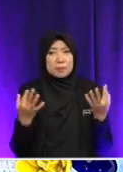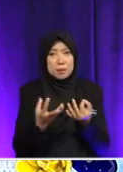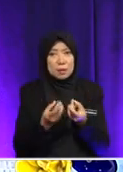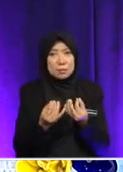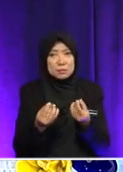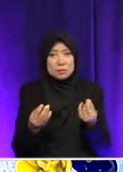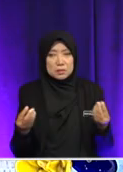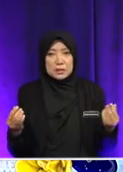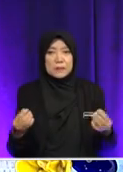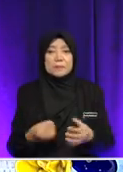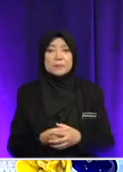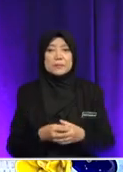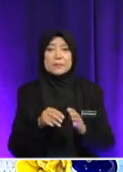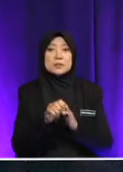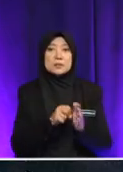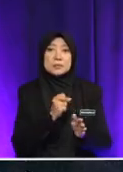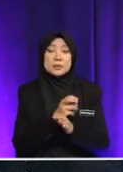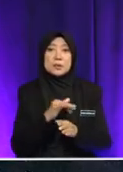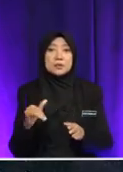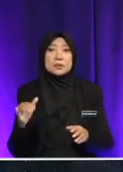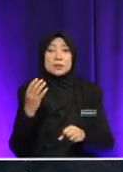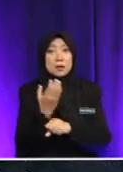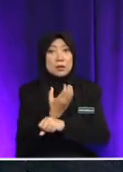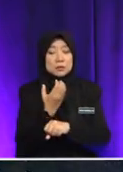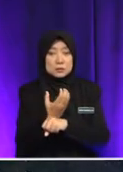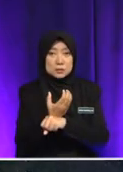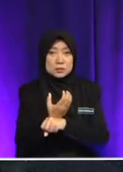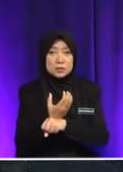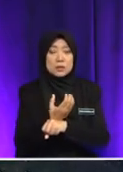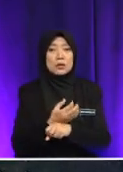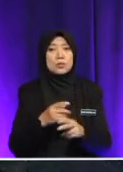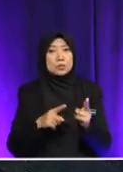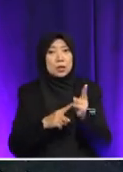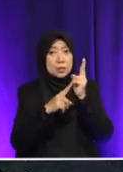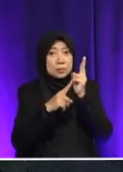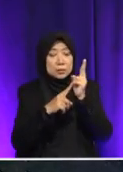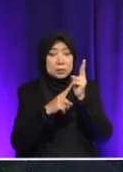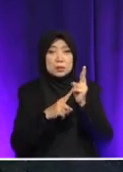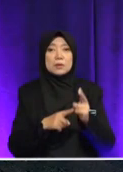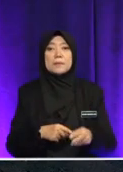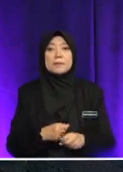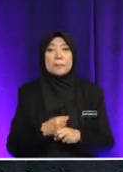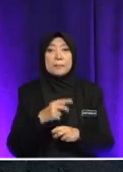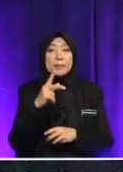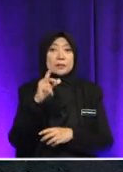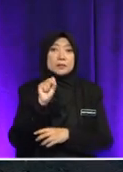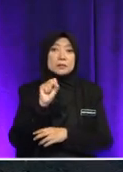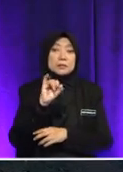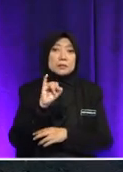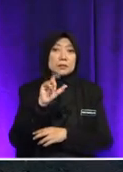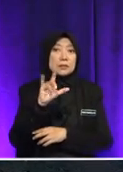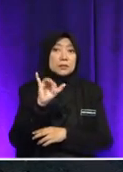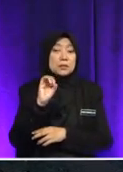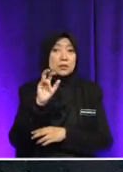Sebenarnya kaca dibuat daripada komponen utamanya adalah silikon dari oksida dapatnya daripada